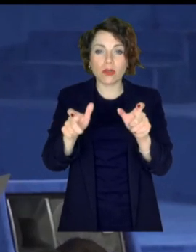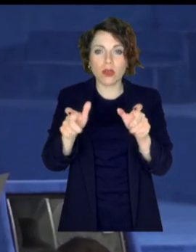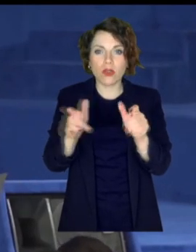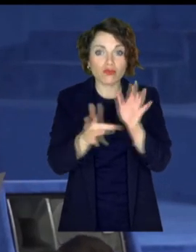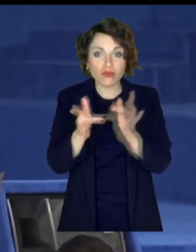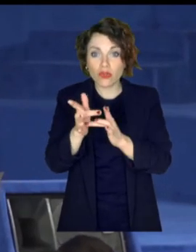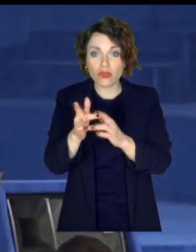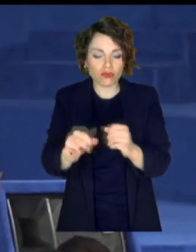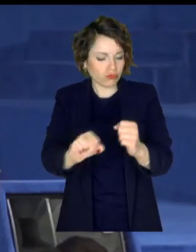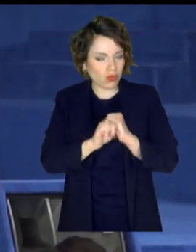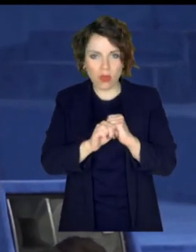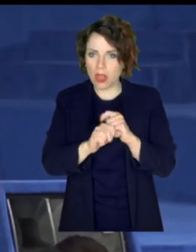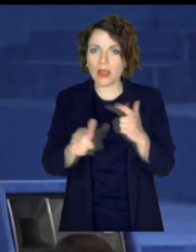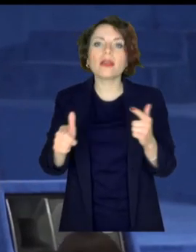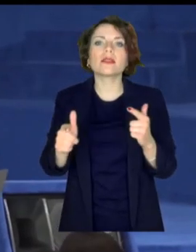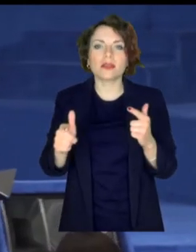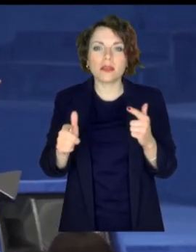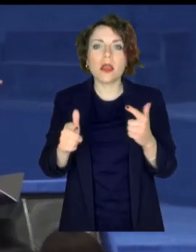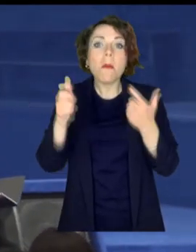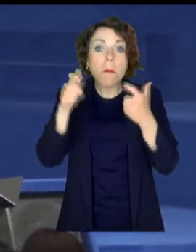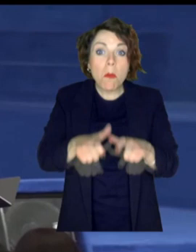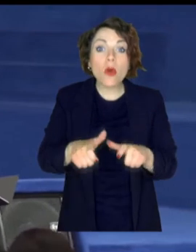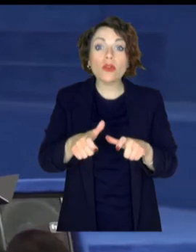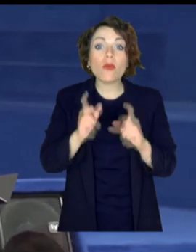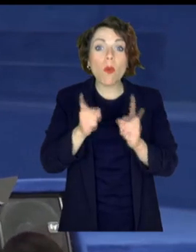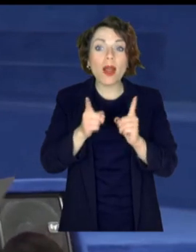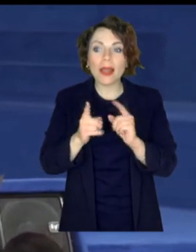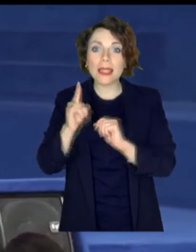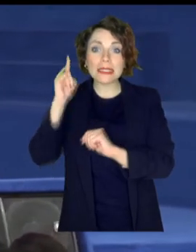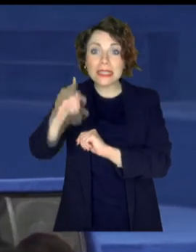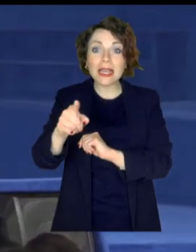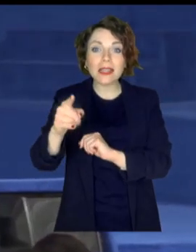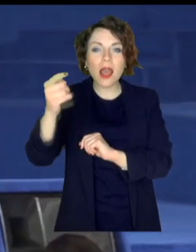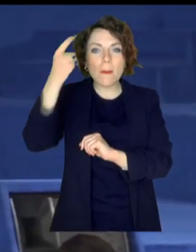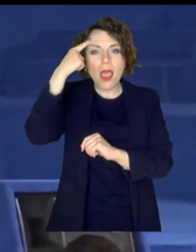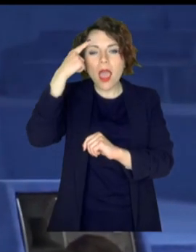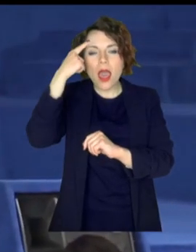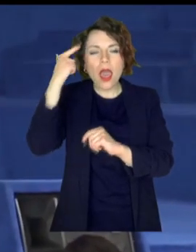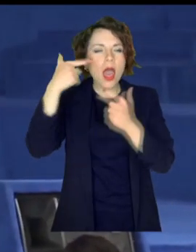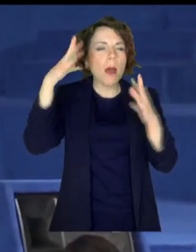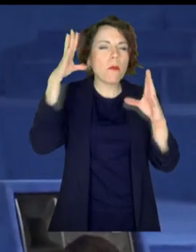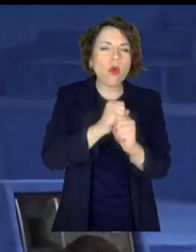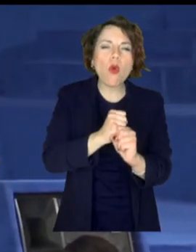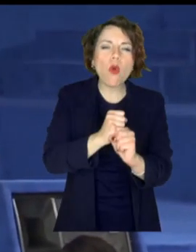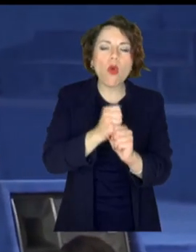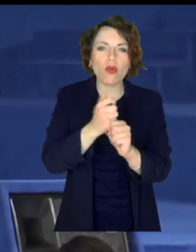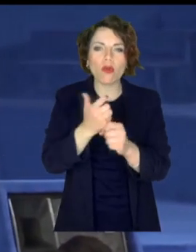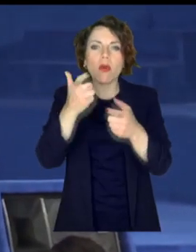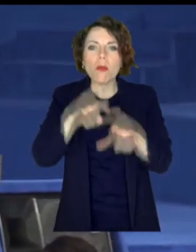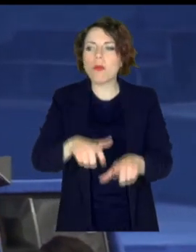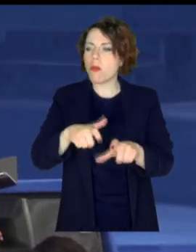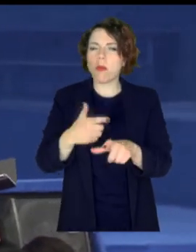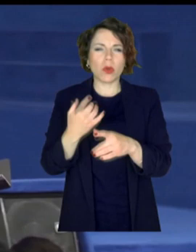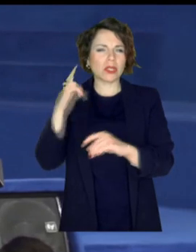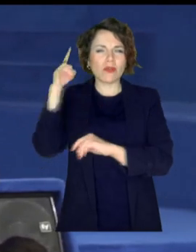Cristo. È che Satana ha accecato loro la mente. Sono sotto il dominio di Satana. Sono sotto il